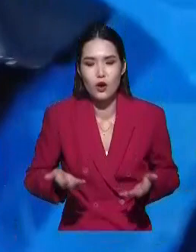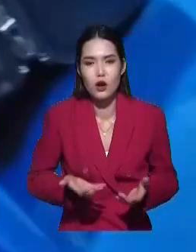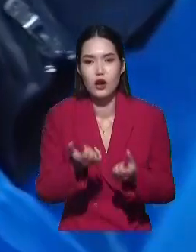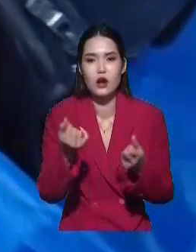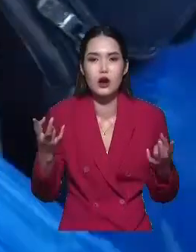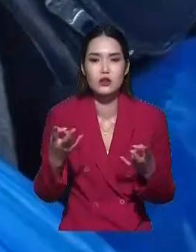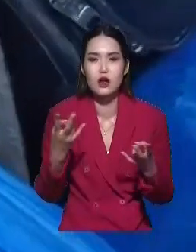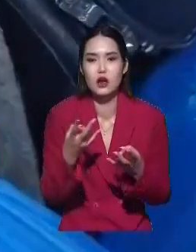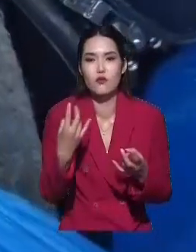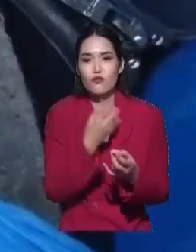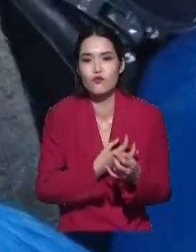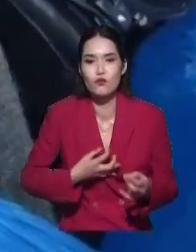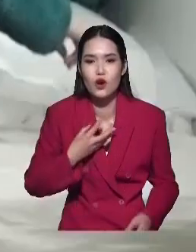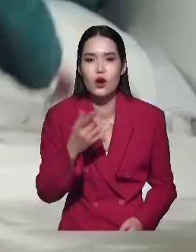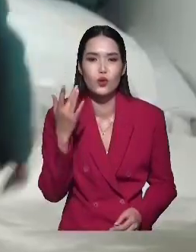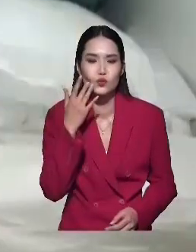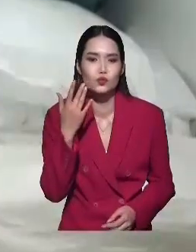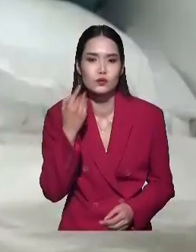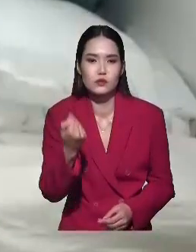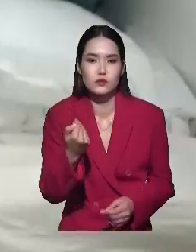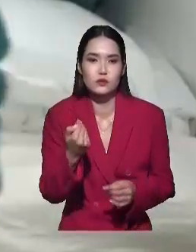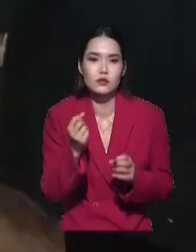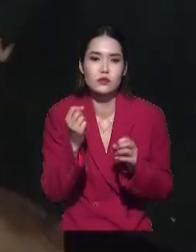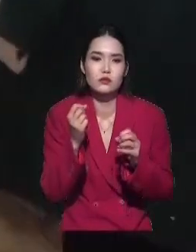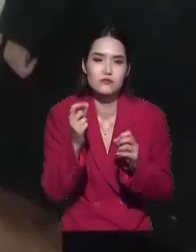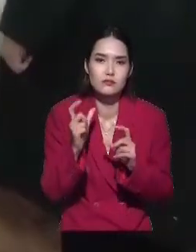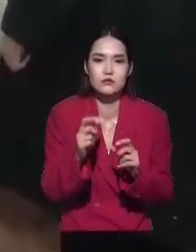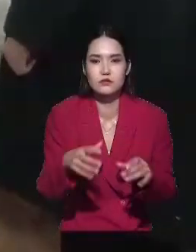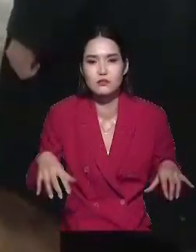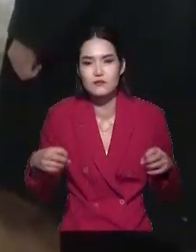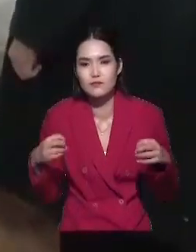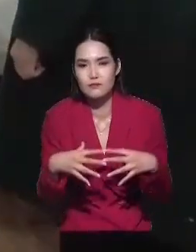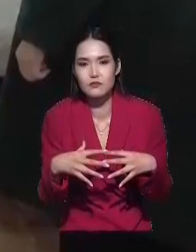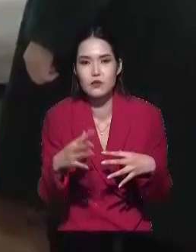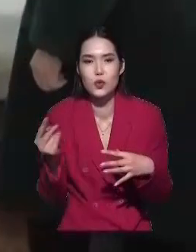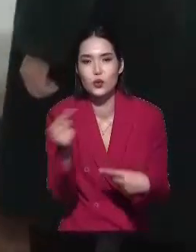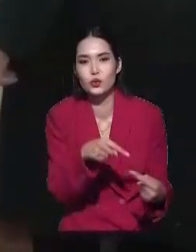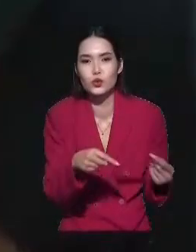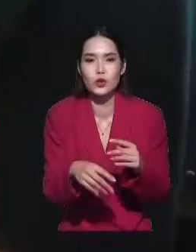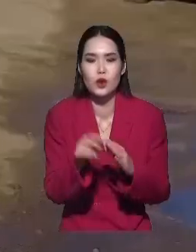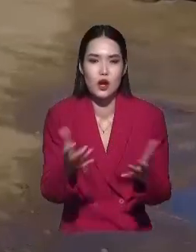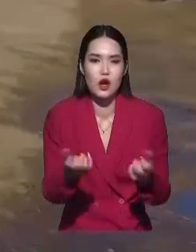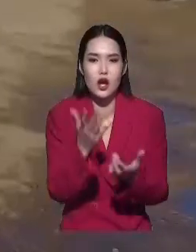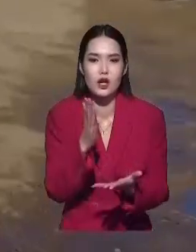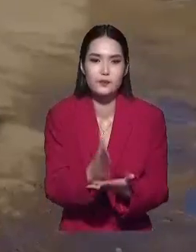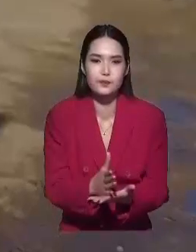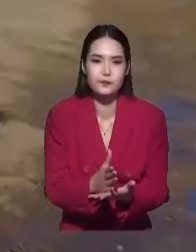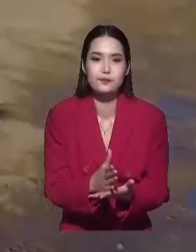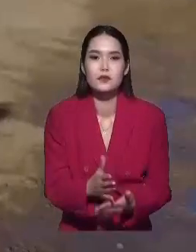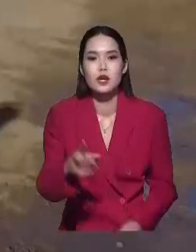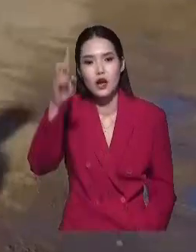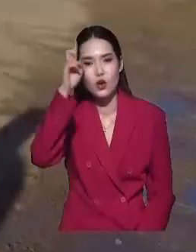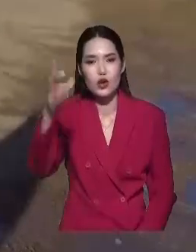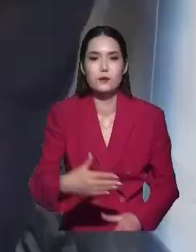жанармай қоймасы керек, және де Астанадан тікелей келетін тасжол керек. Міндетті түрде соған біз депутаттық сауал дайындаймыз. Гуманитарлық көмек